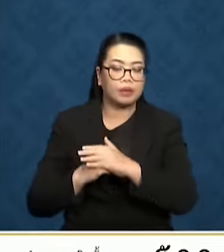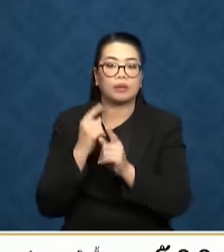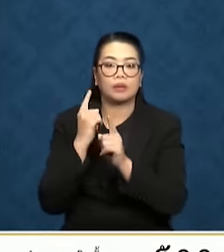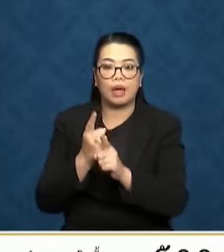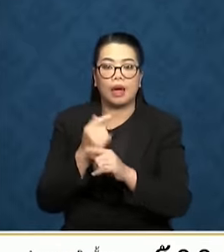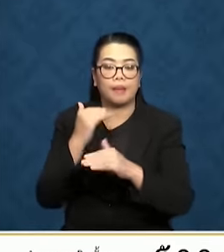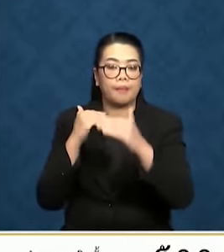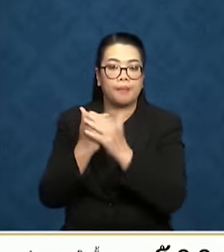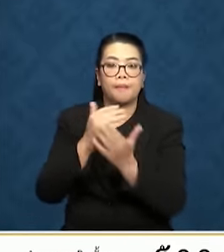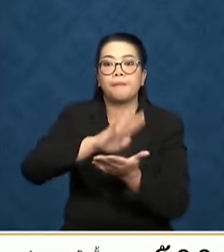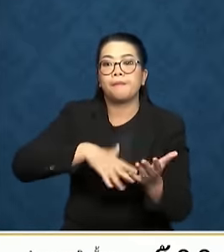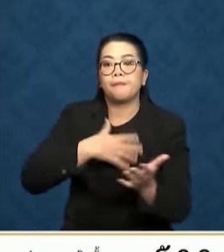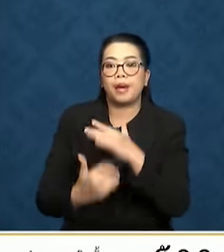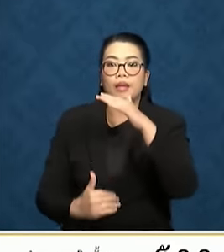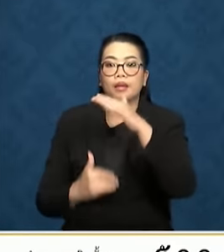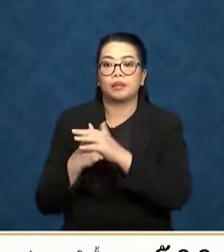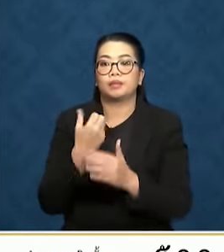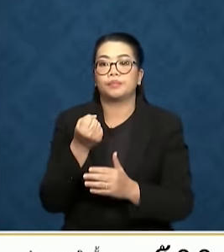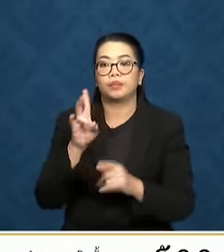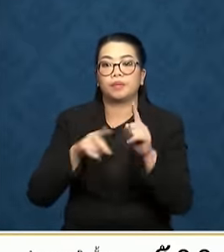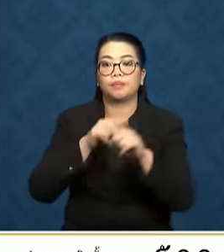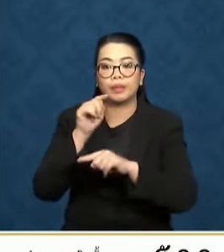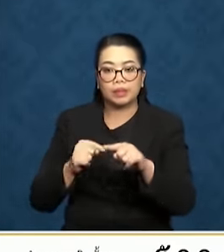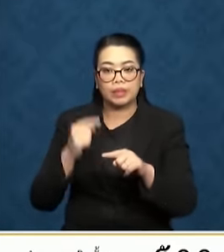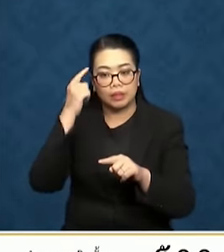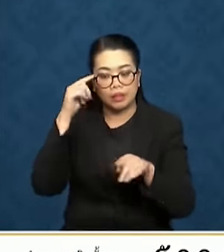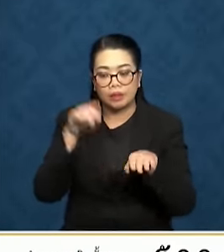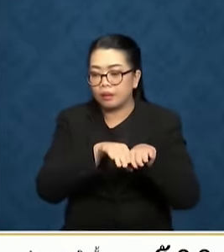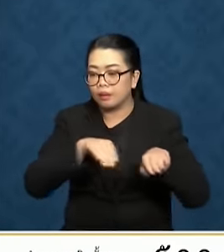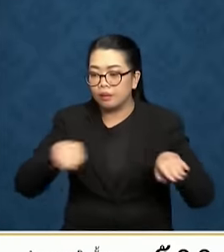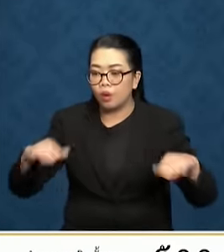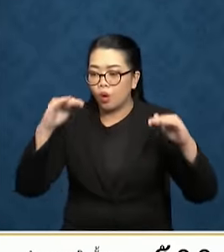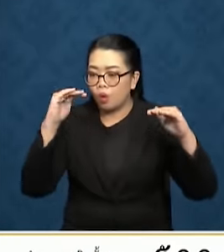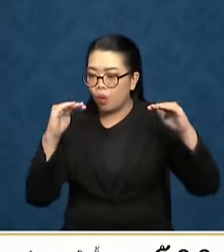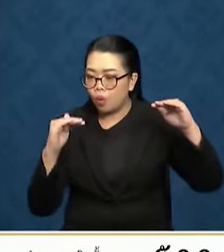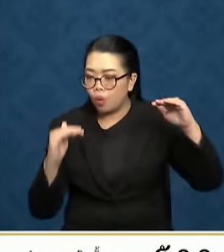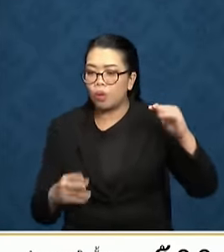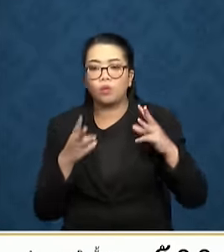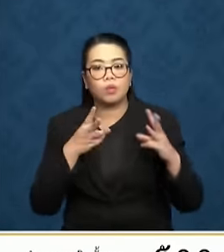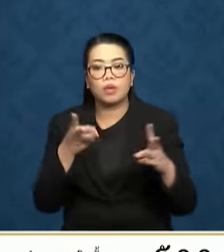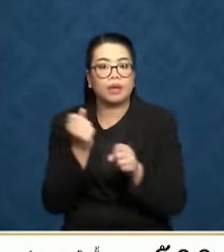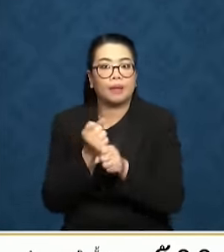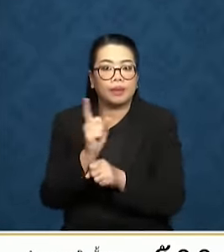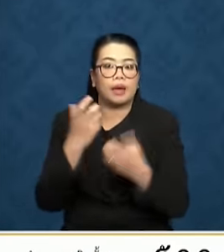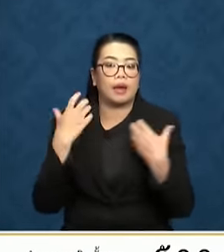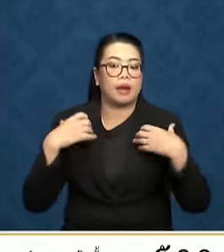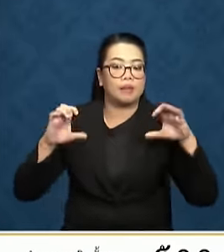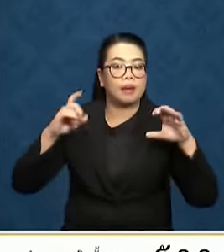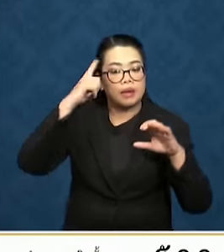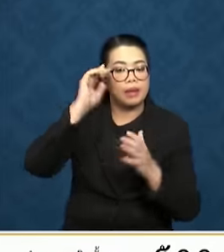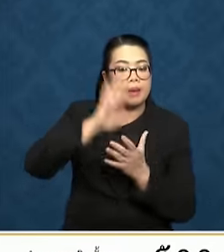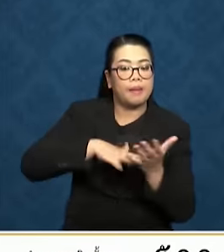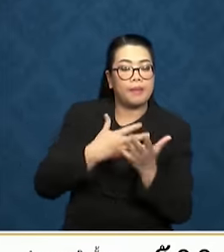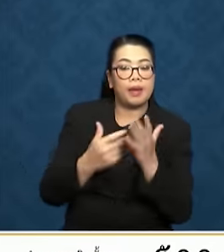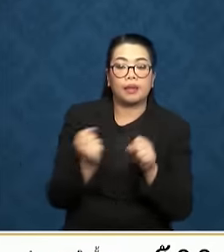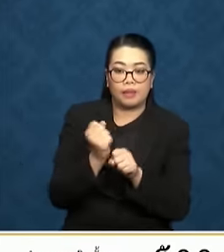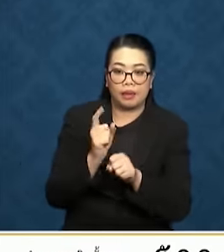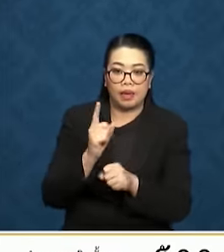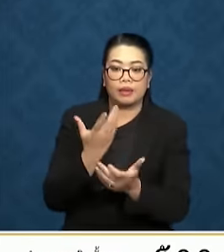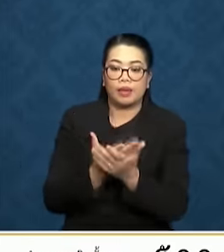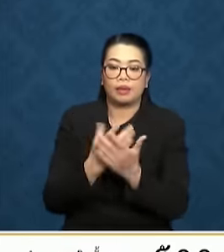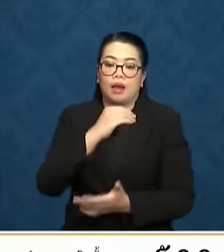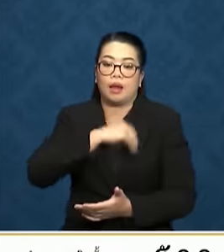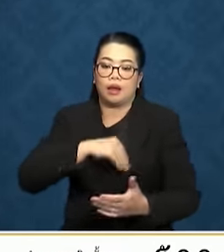ทีก็เก็บไม่ได้ตามเป้าแล้วเมื่อเทียบกับสหสวน GDPมันลดลงเรื่อยๆเนี่ยรัฐบาลมีแผนงานอย่างไรครับที่จะ